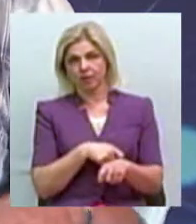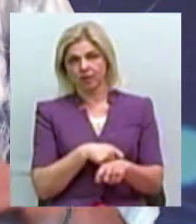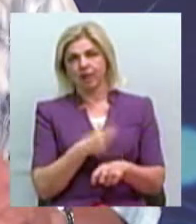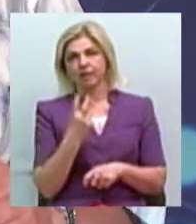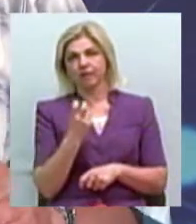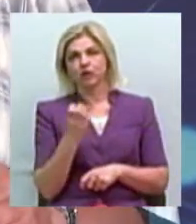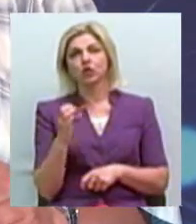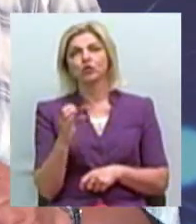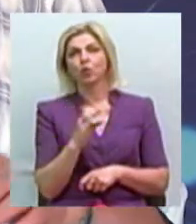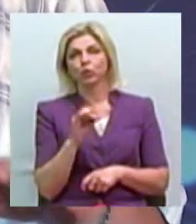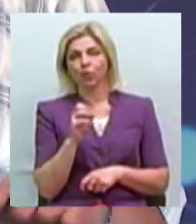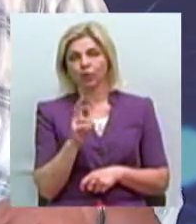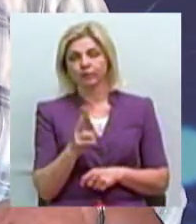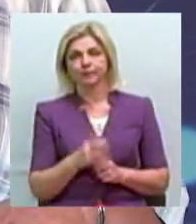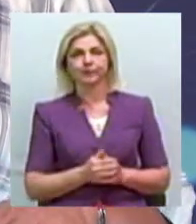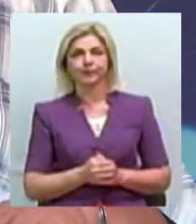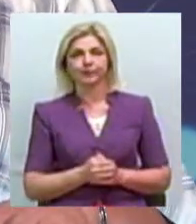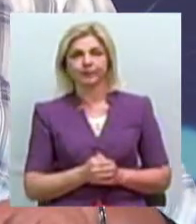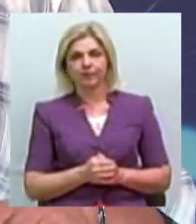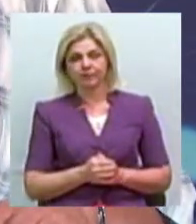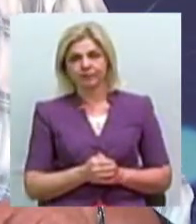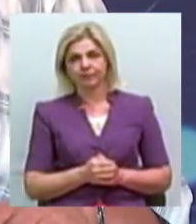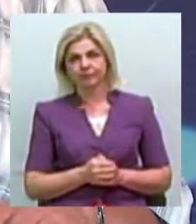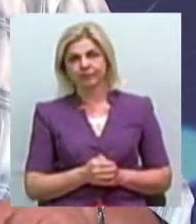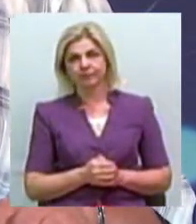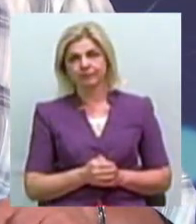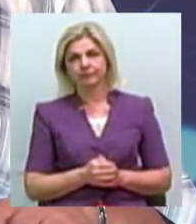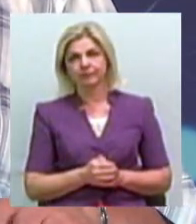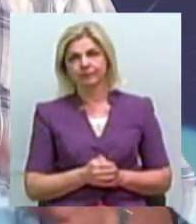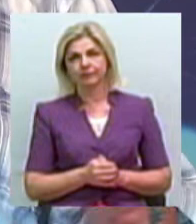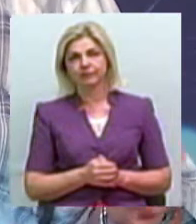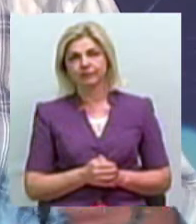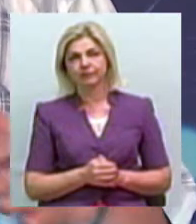соток. Вот. Поэтому, значит,